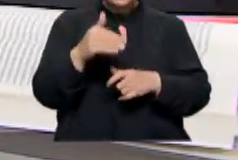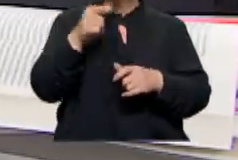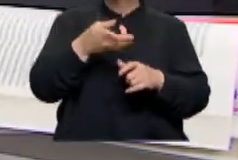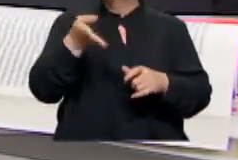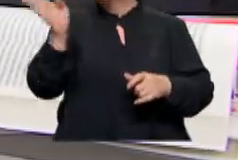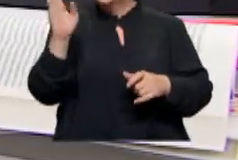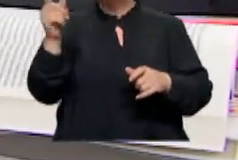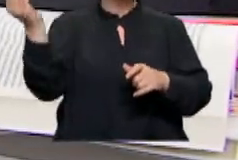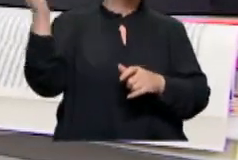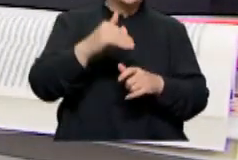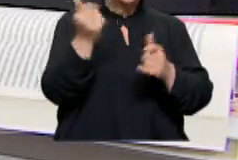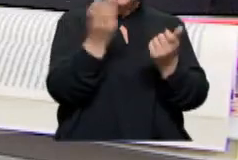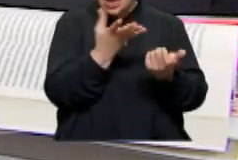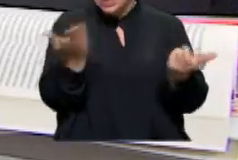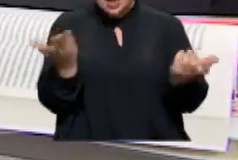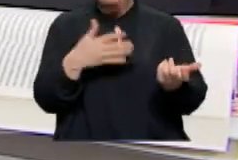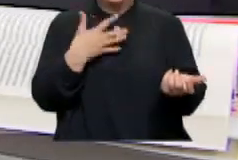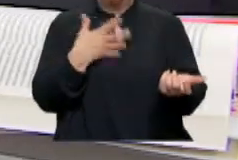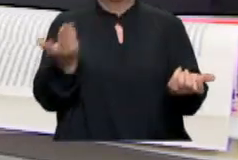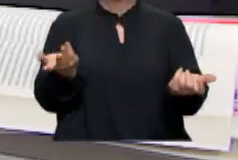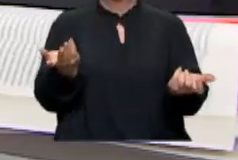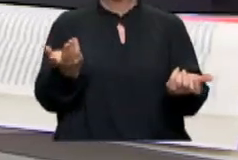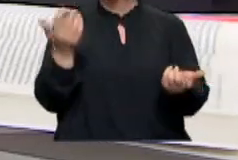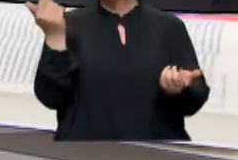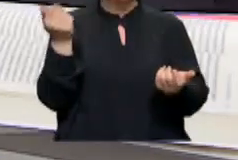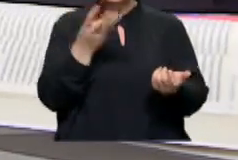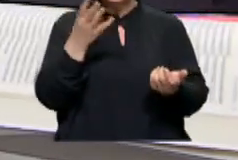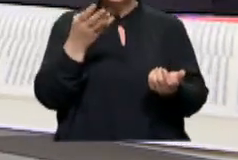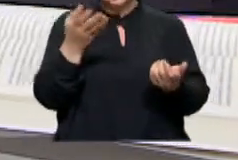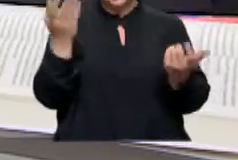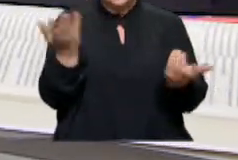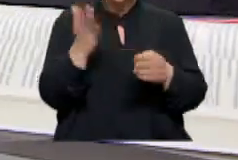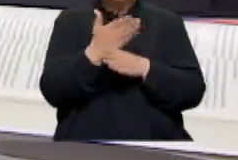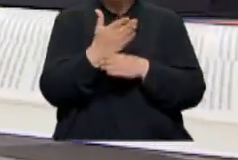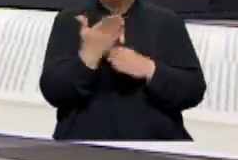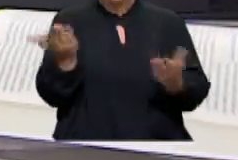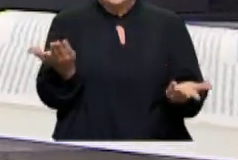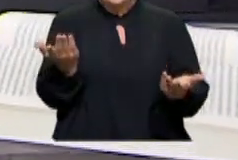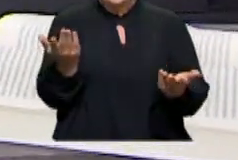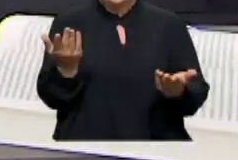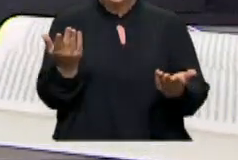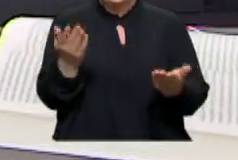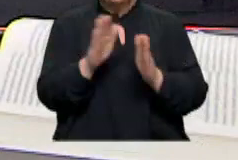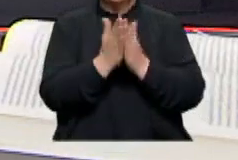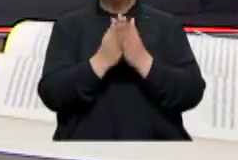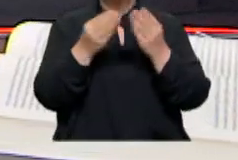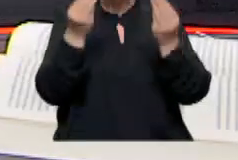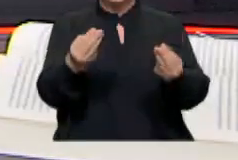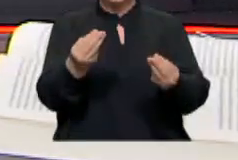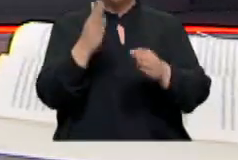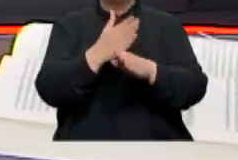ülkeden gideni, bu ülkeye geleni. Merak ediyor. Kaçının hangi nedenlerle pasaport